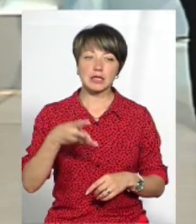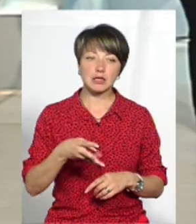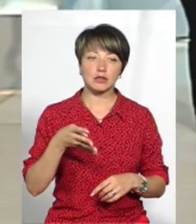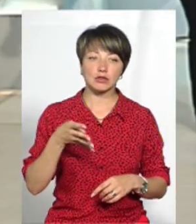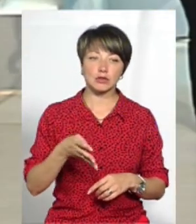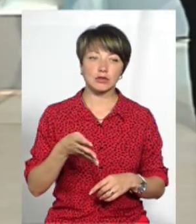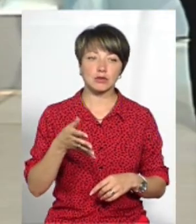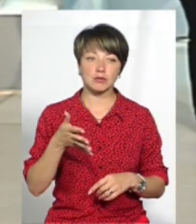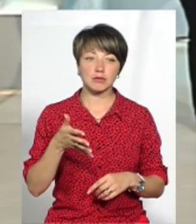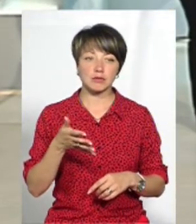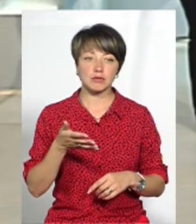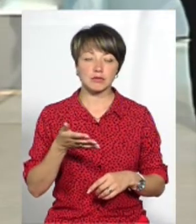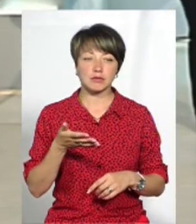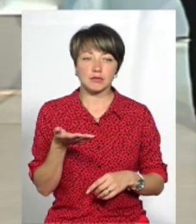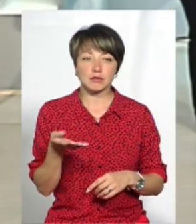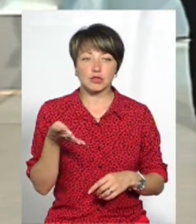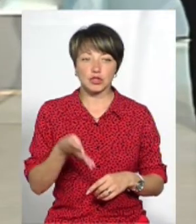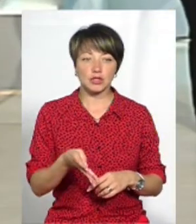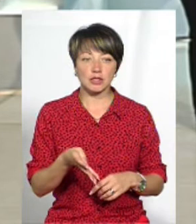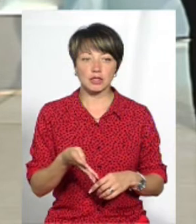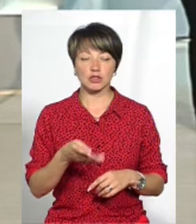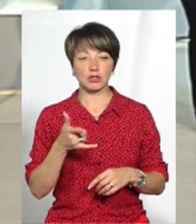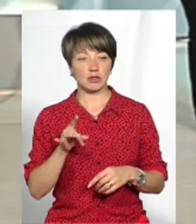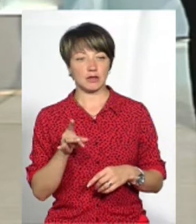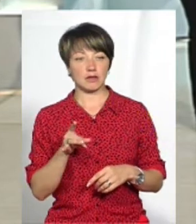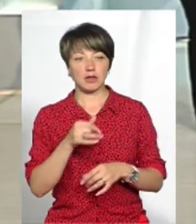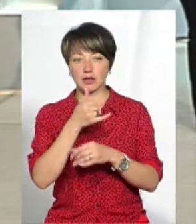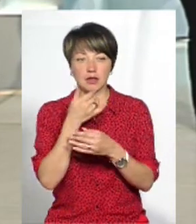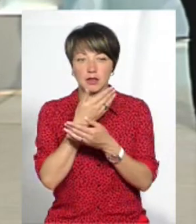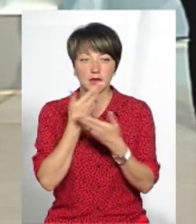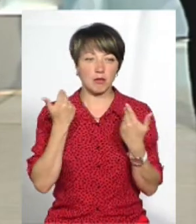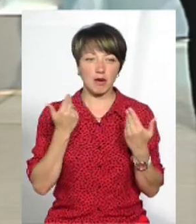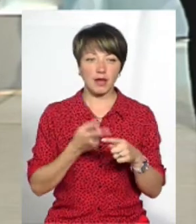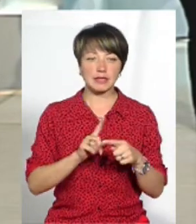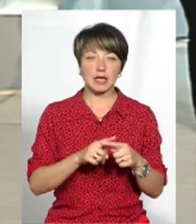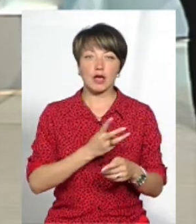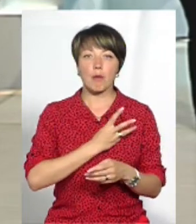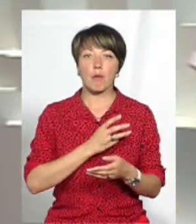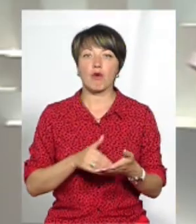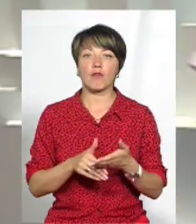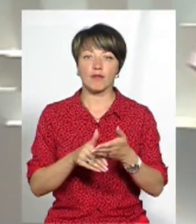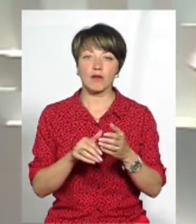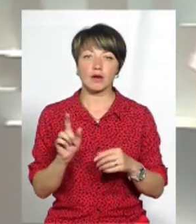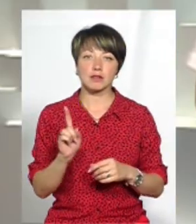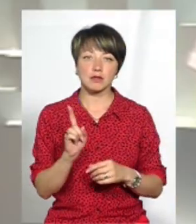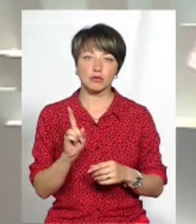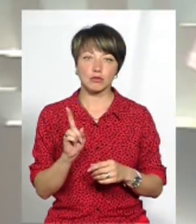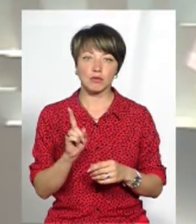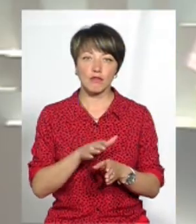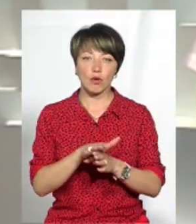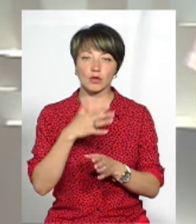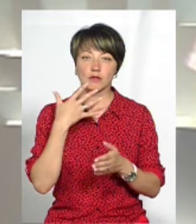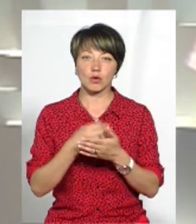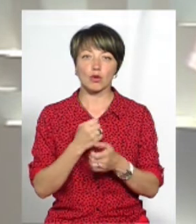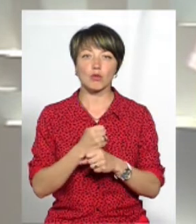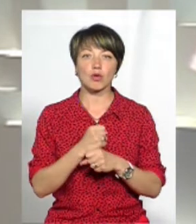чи навіть там, хай навіть 4 тисячі гривень, вона не має тієї мотивації для того, щоб виконувати